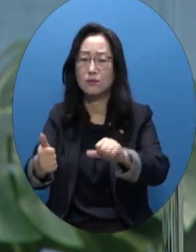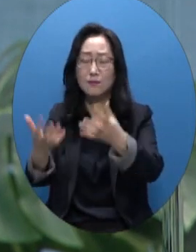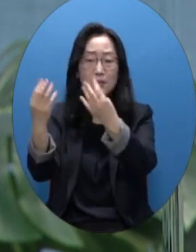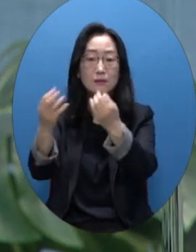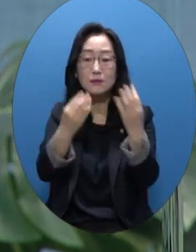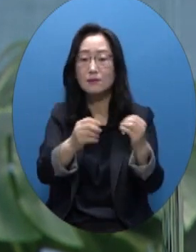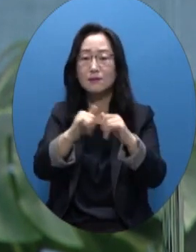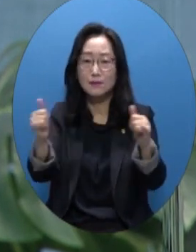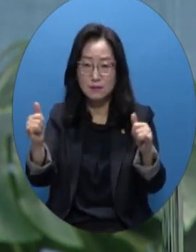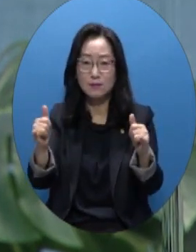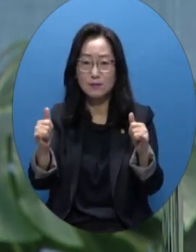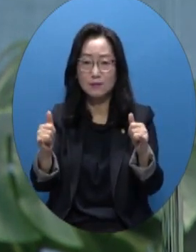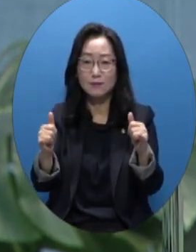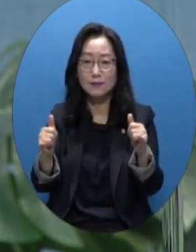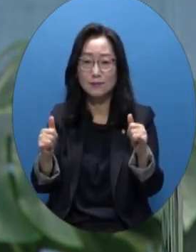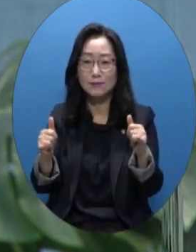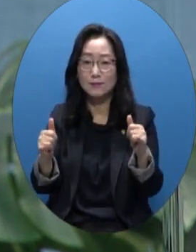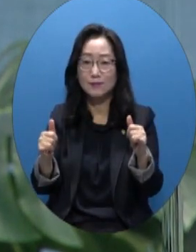사람들이